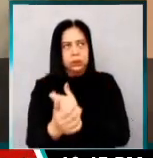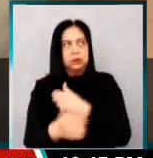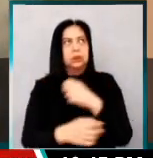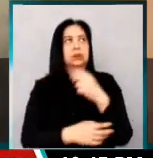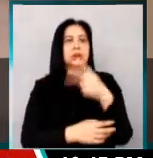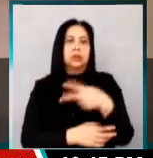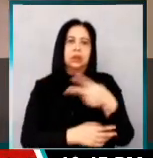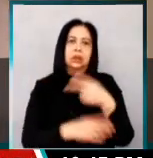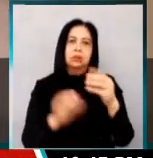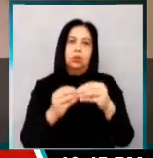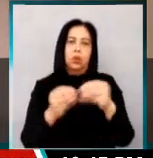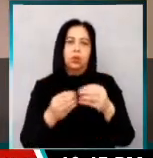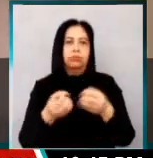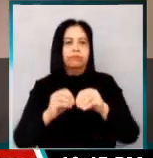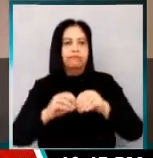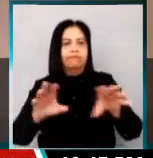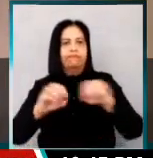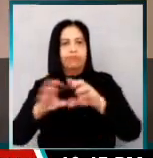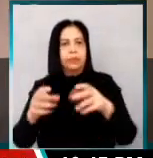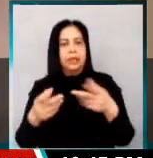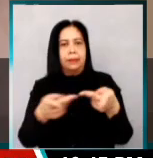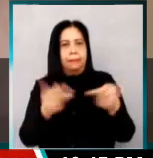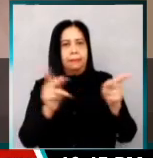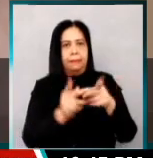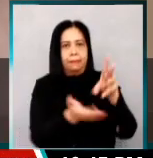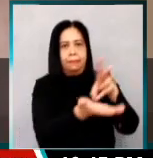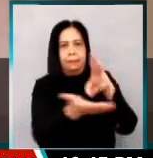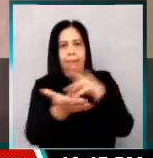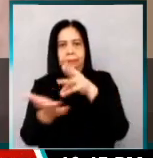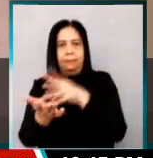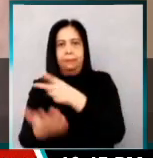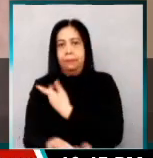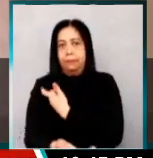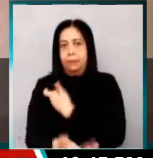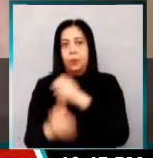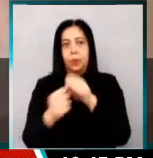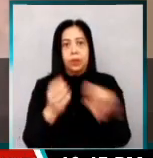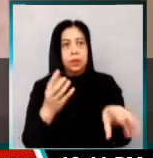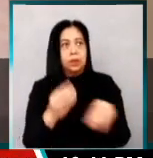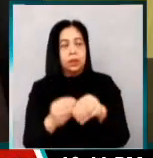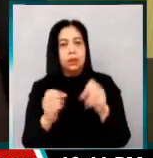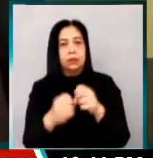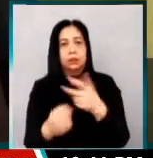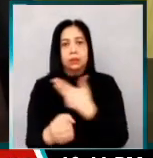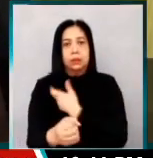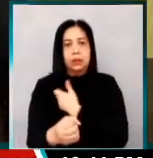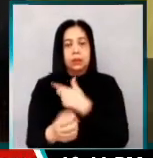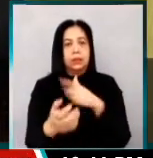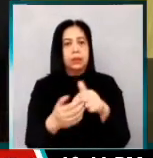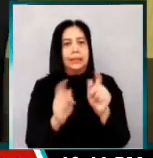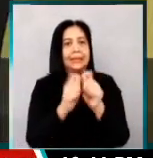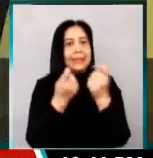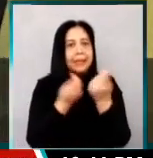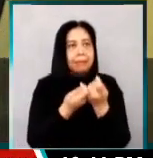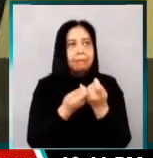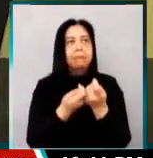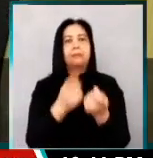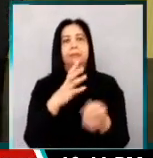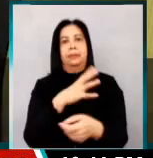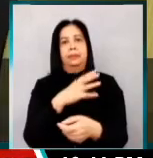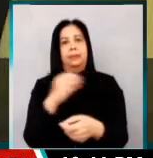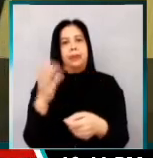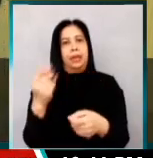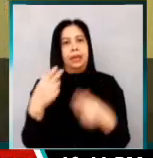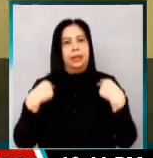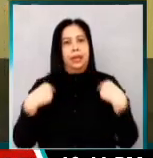patamihin po ang ating mga vaccination sites. Pwede rin pong magdagdag ng mga vaccination teams at yun pong mga health personnel